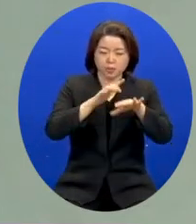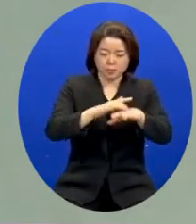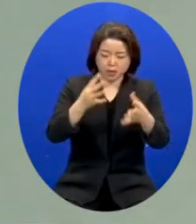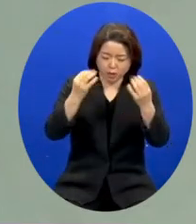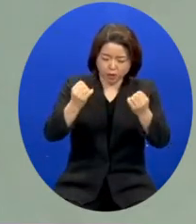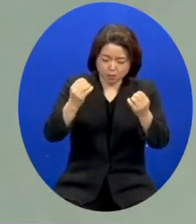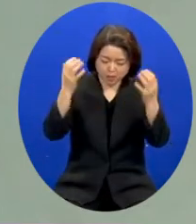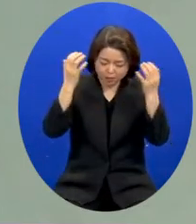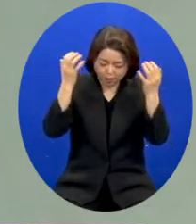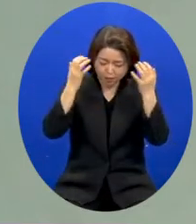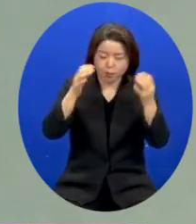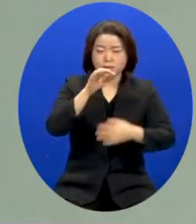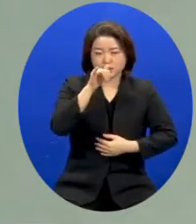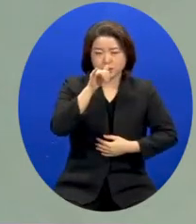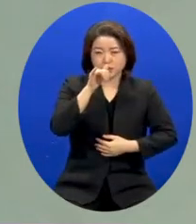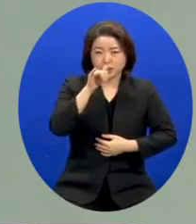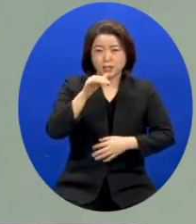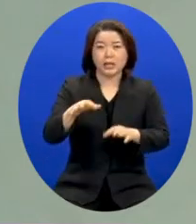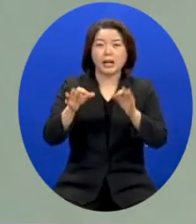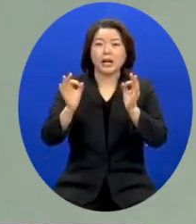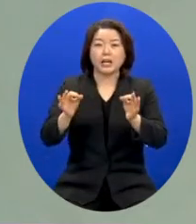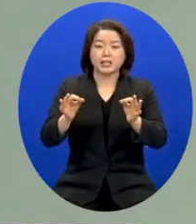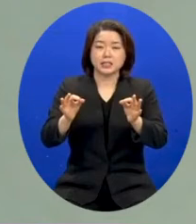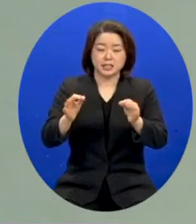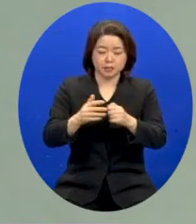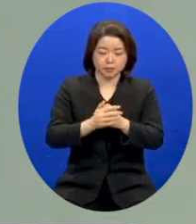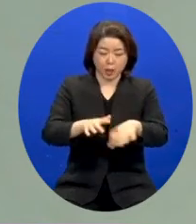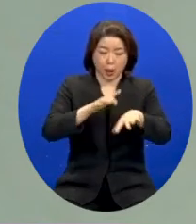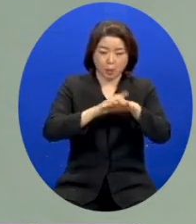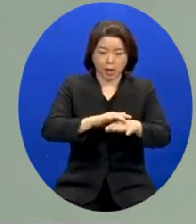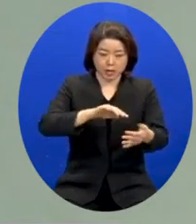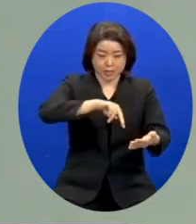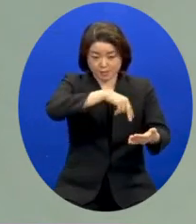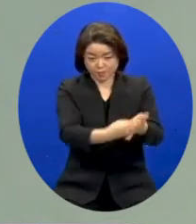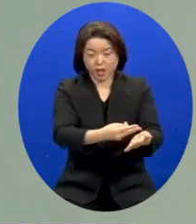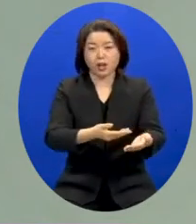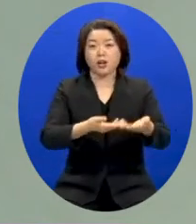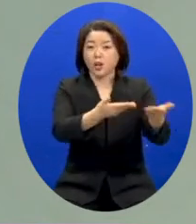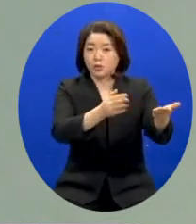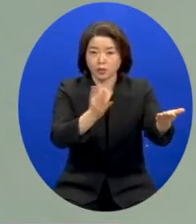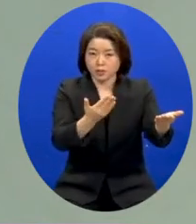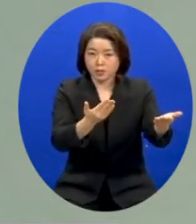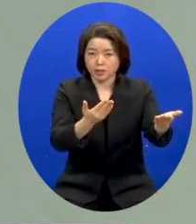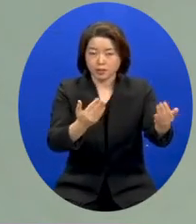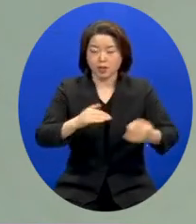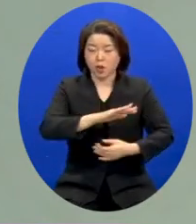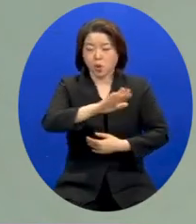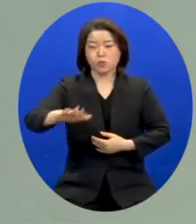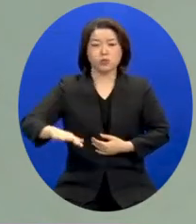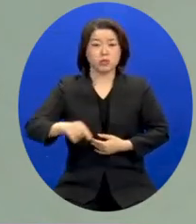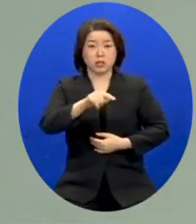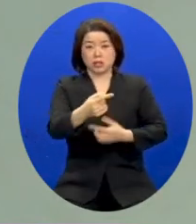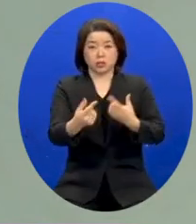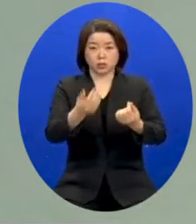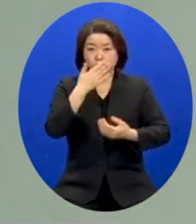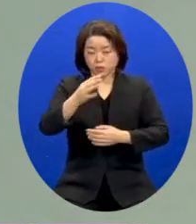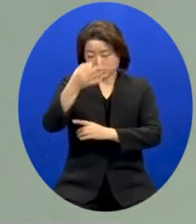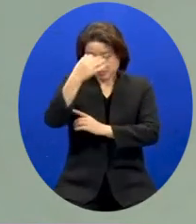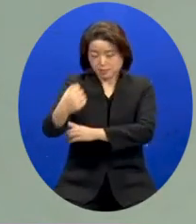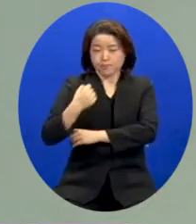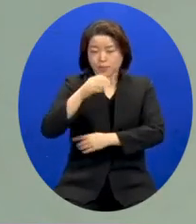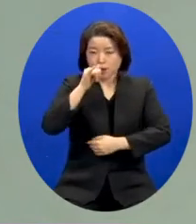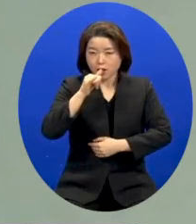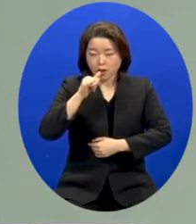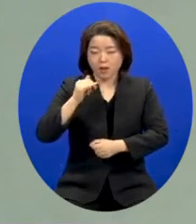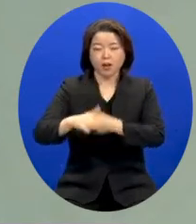사십니까? 이제는 마귀를 좀 기절시켜야 되지 않겠습니까? 우리에게는 그럴 수 있는 능력이 있습니다. 하나님은